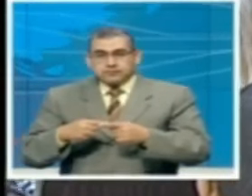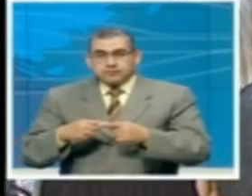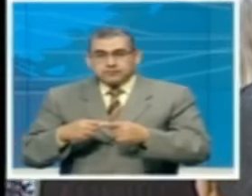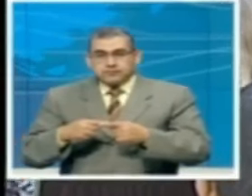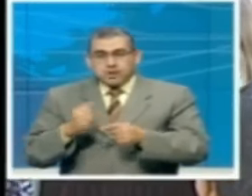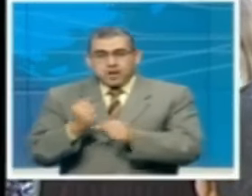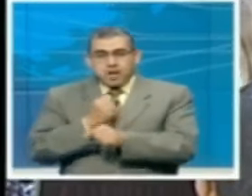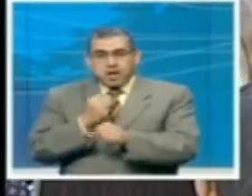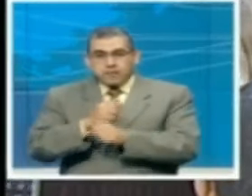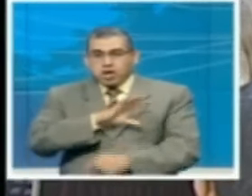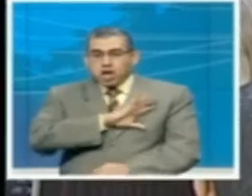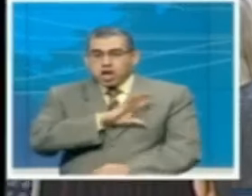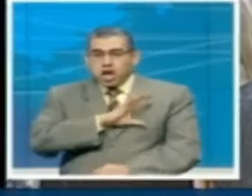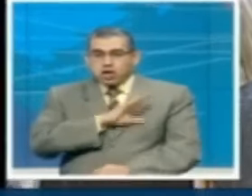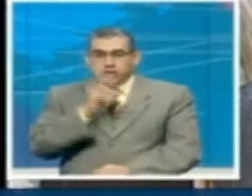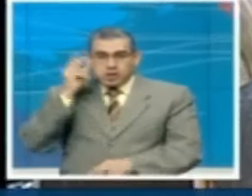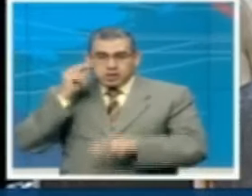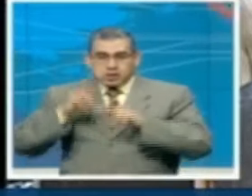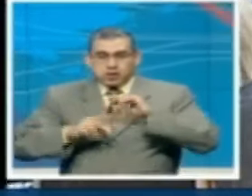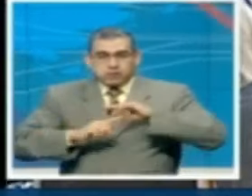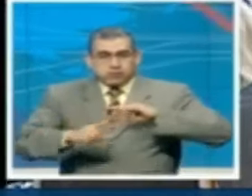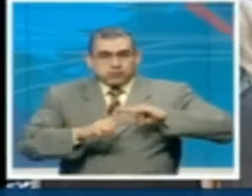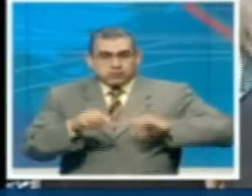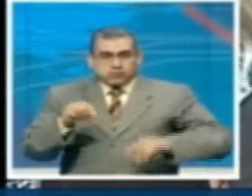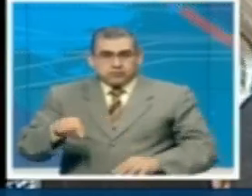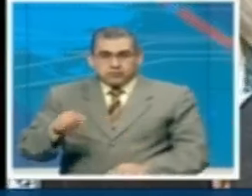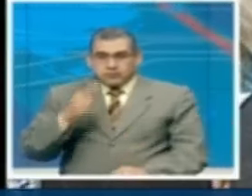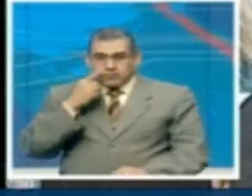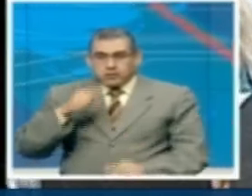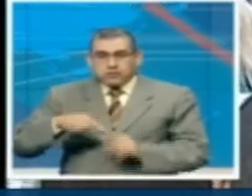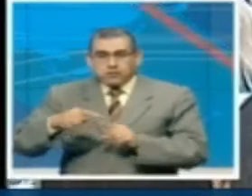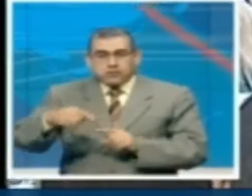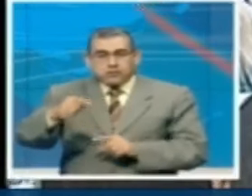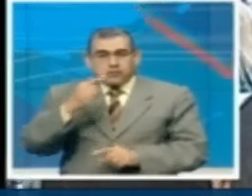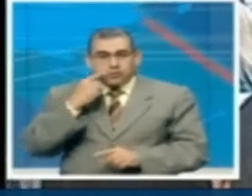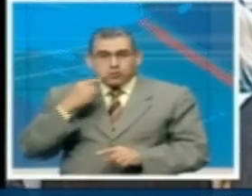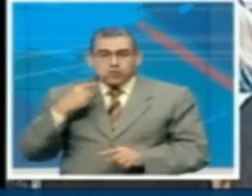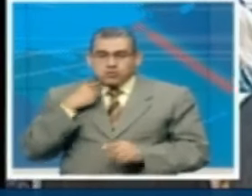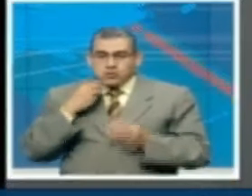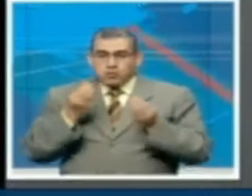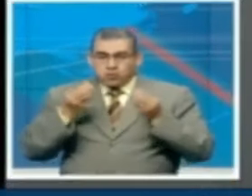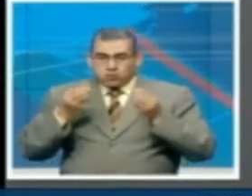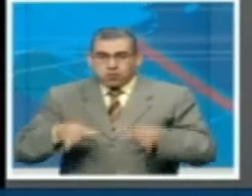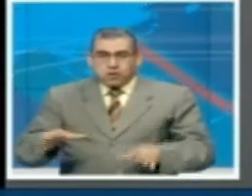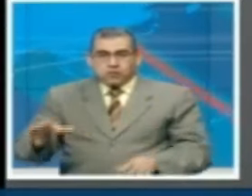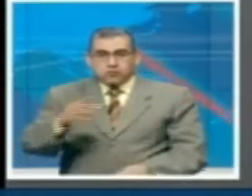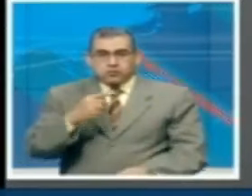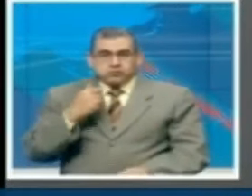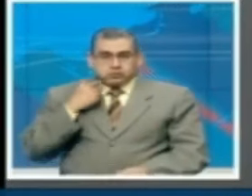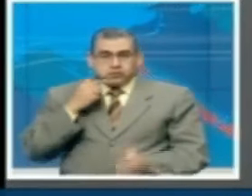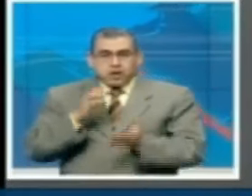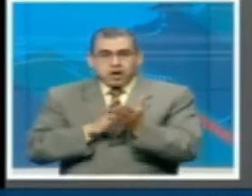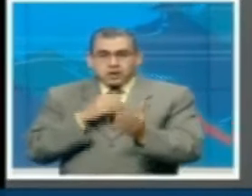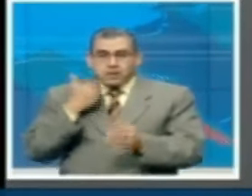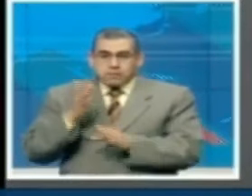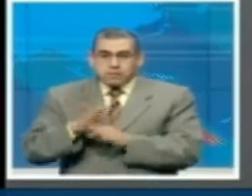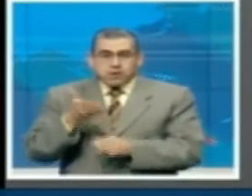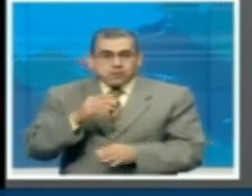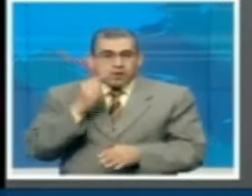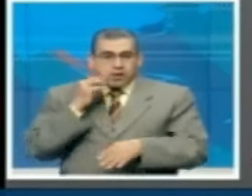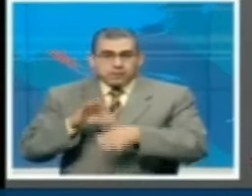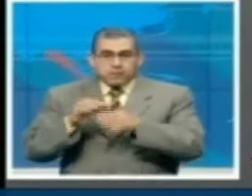الأعمال العسكرية، الآثار الإنسانية المدمرة وعدد الضحايا من المدنيين،